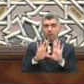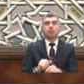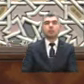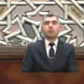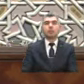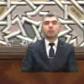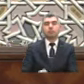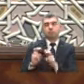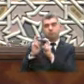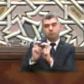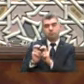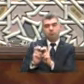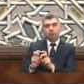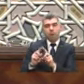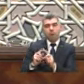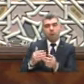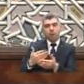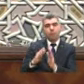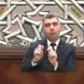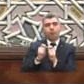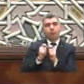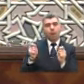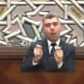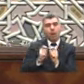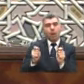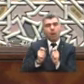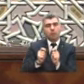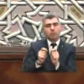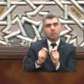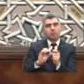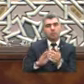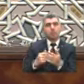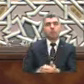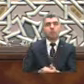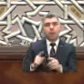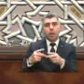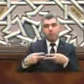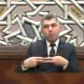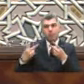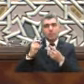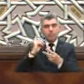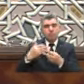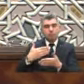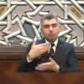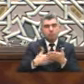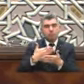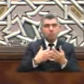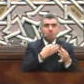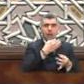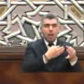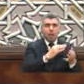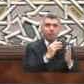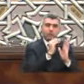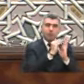إقصاء مجموعة من الجرائد الورقية والإلكترونية من نشر الإعلانات الإدارية للسيدات